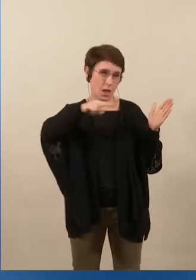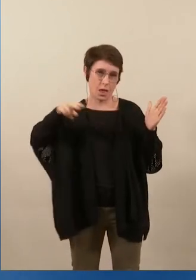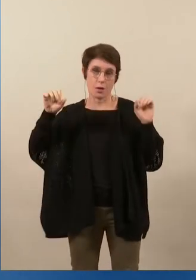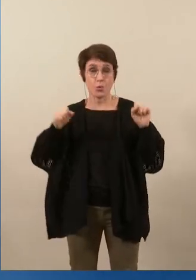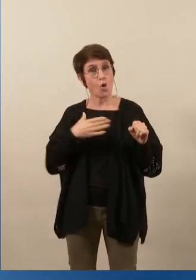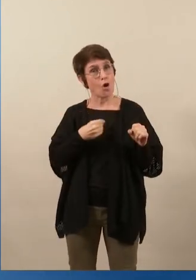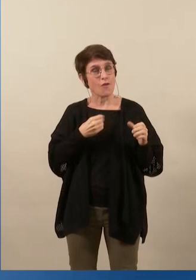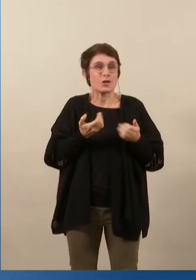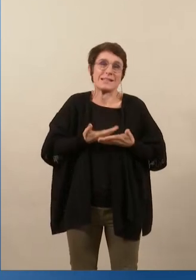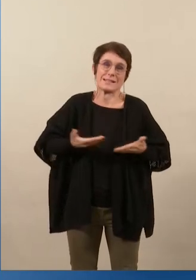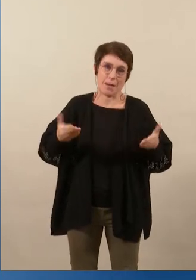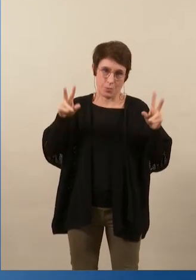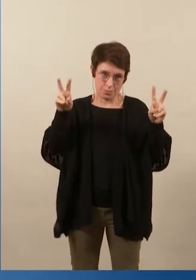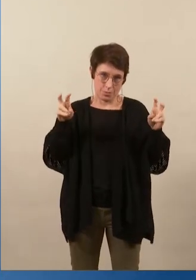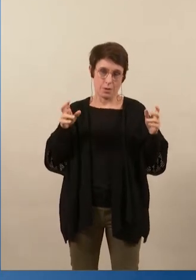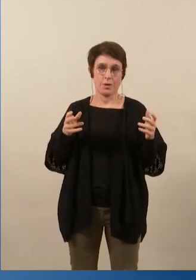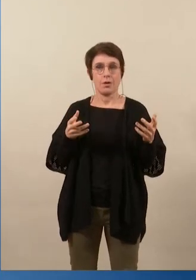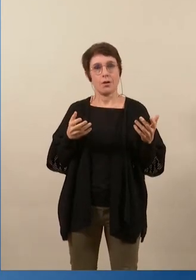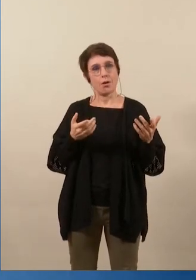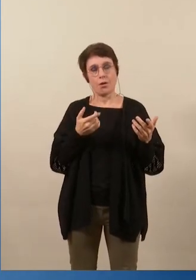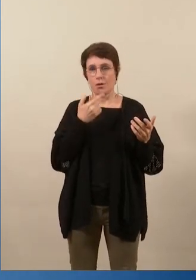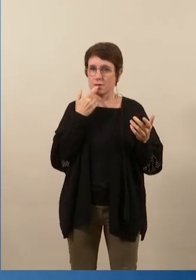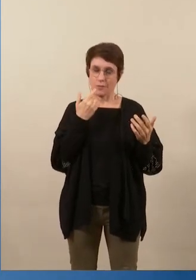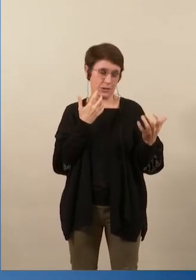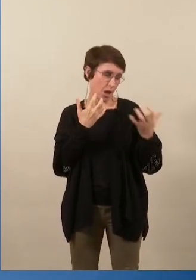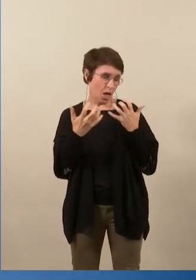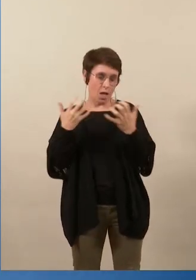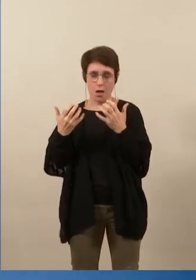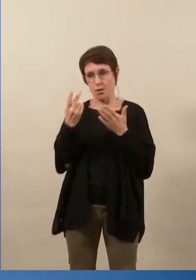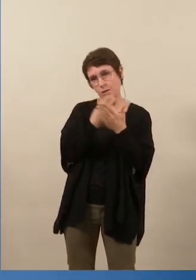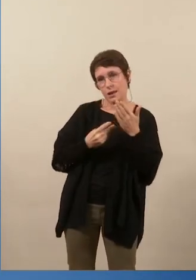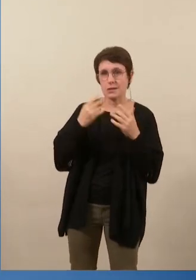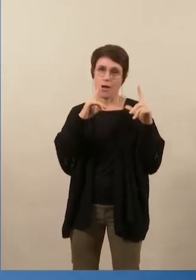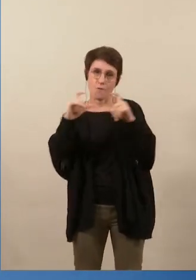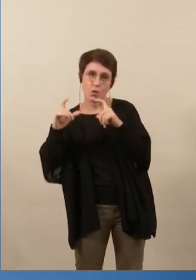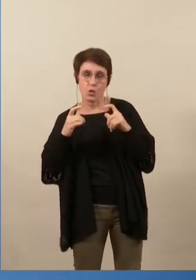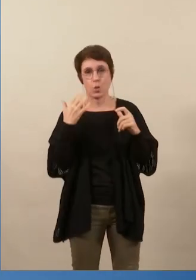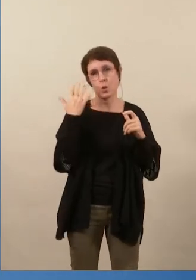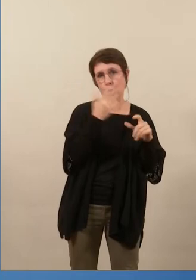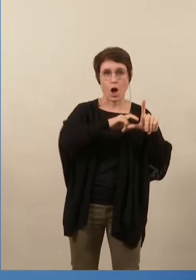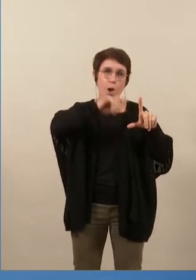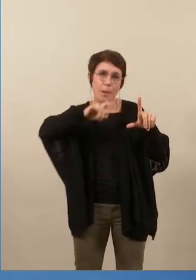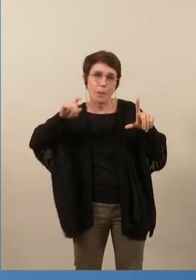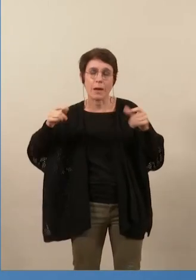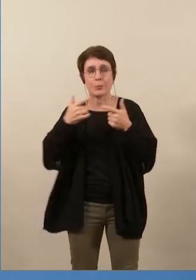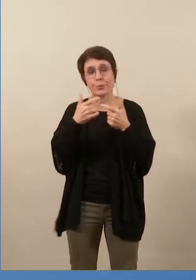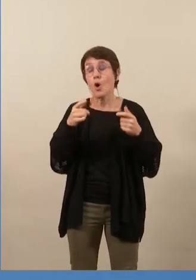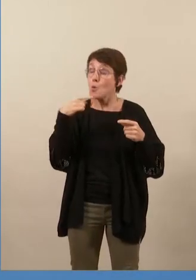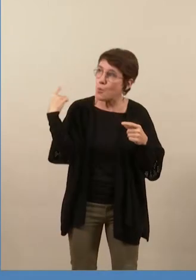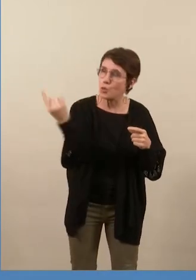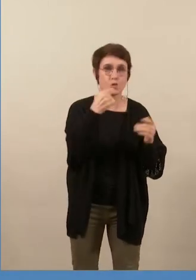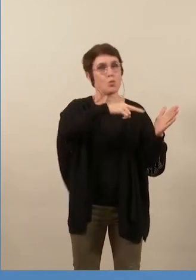Français simple il est animé il fait la part belle aux habitants et aux habitants de Grenoble un rapport pour toutes et tous voilà pour cette